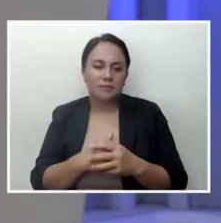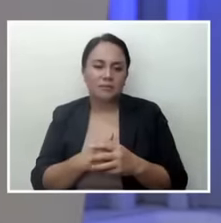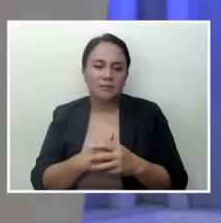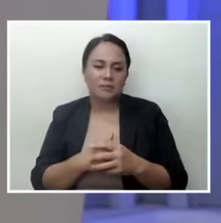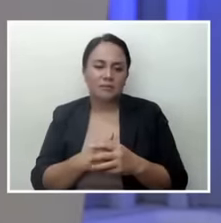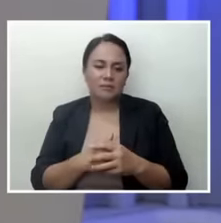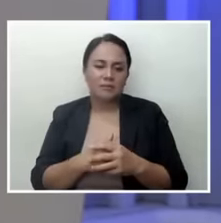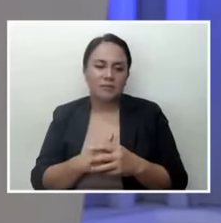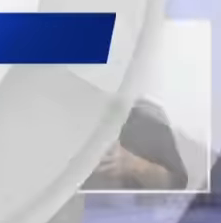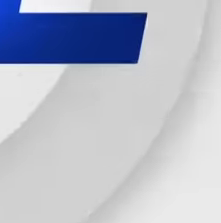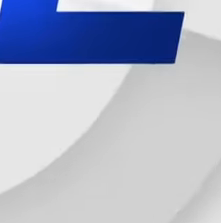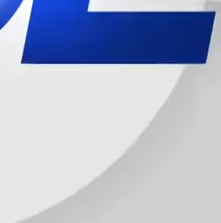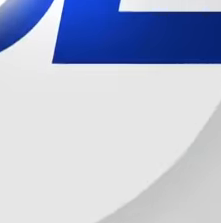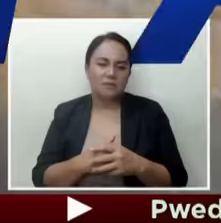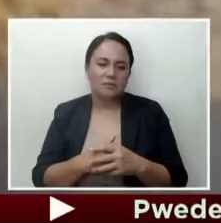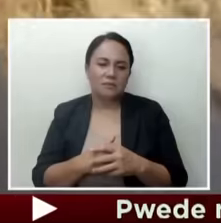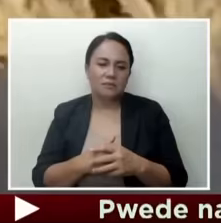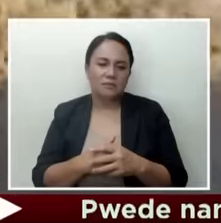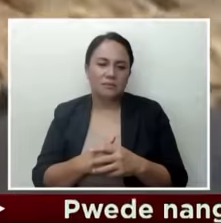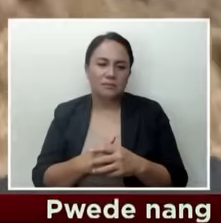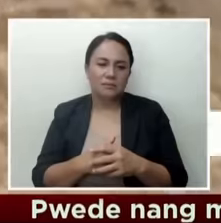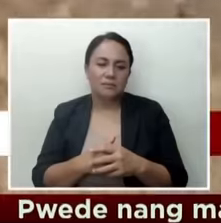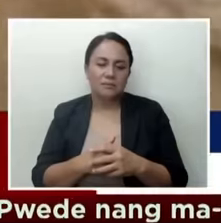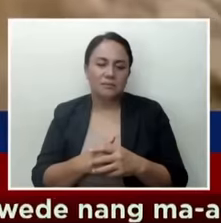Dennis Datu.